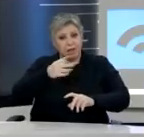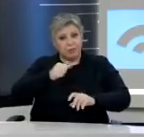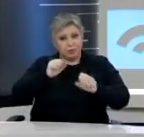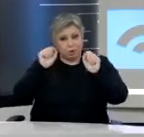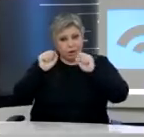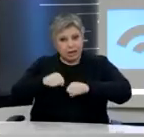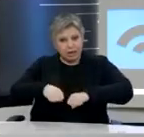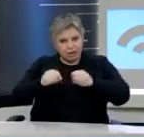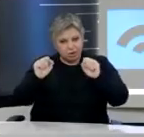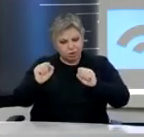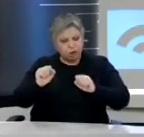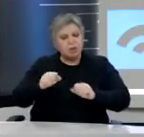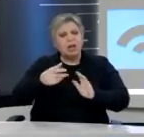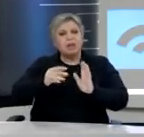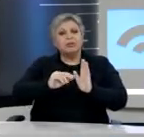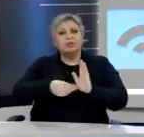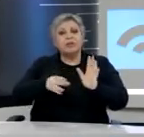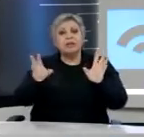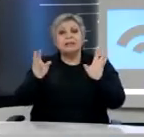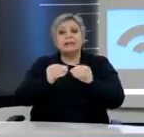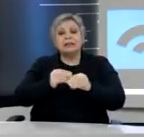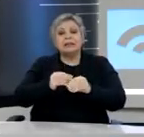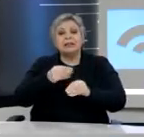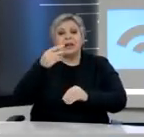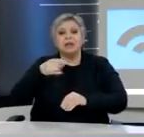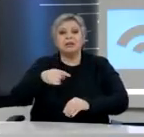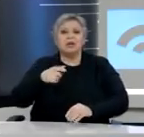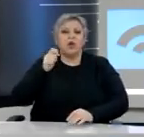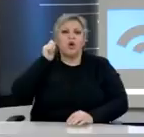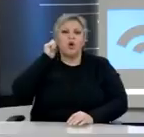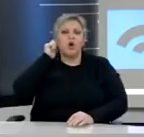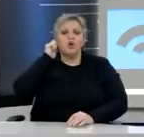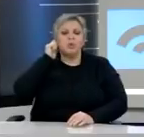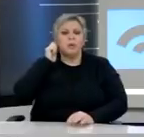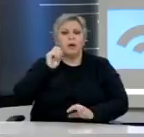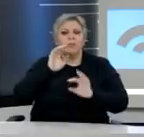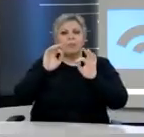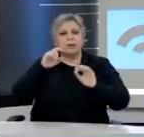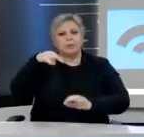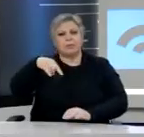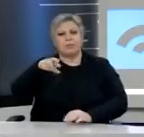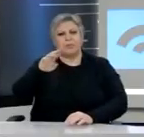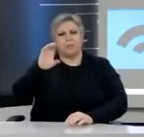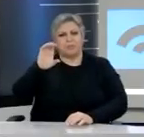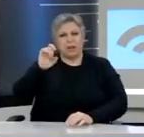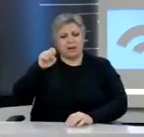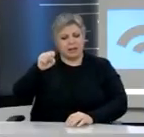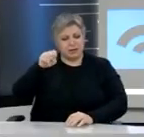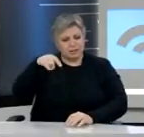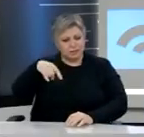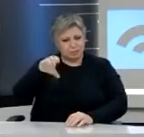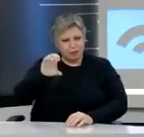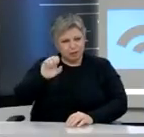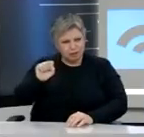συζήτηση. Η κυβέρνηση σήμερα ζητά ψήφο εμπιστοσύνης, που επαναλαμβάνω ταυτόχρονα